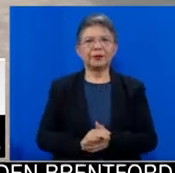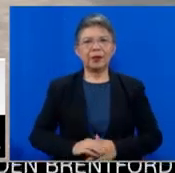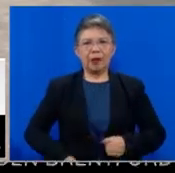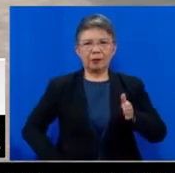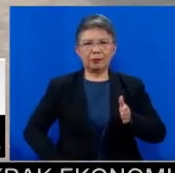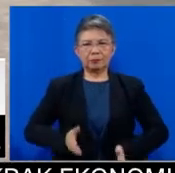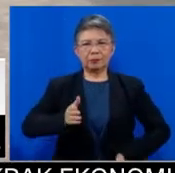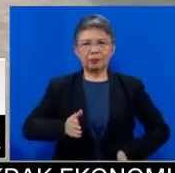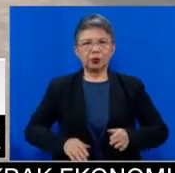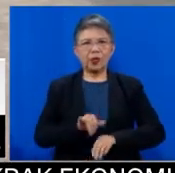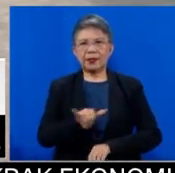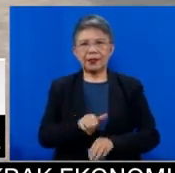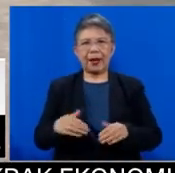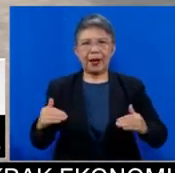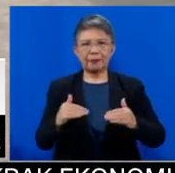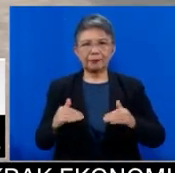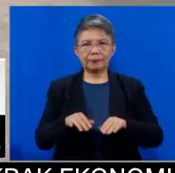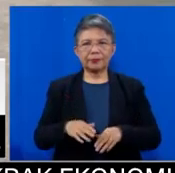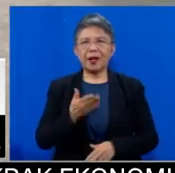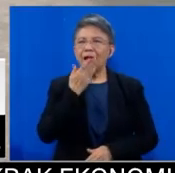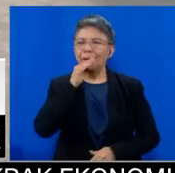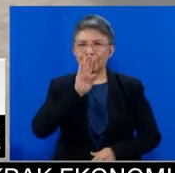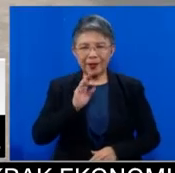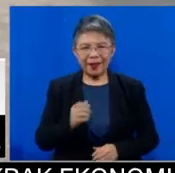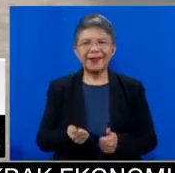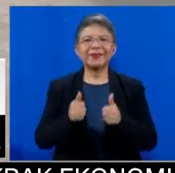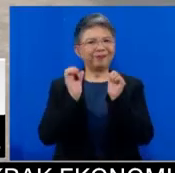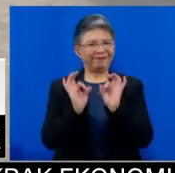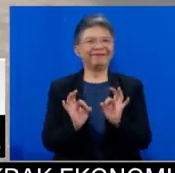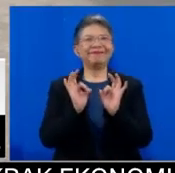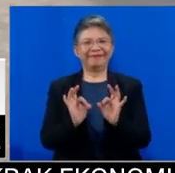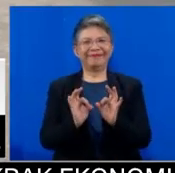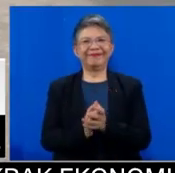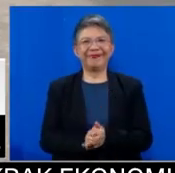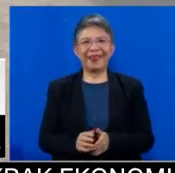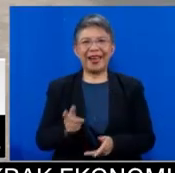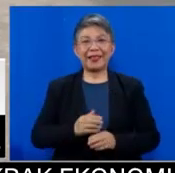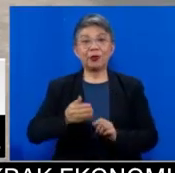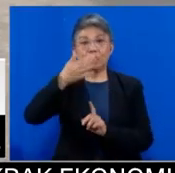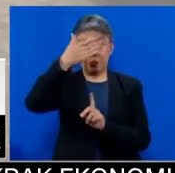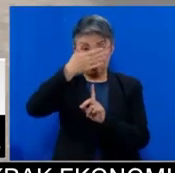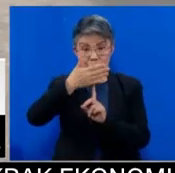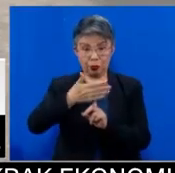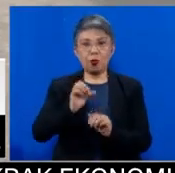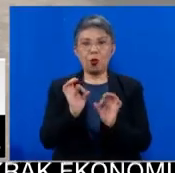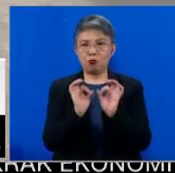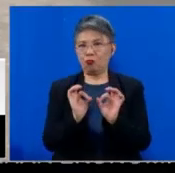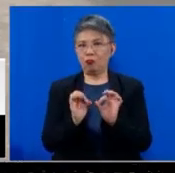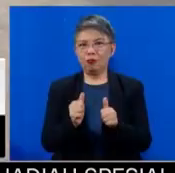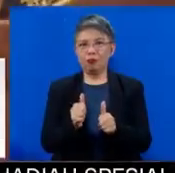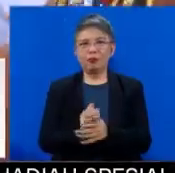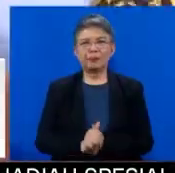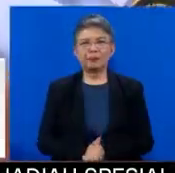gerakannya supaya sama dan alhamdulillah ini di gladi kotor untuk penurunan sudah mulai ada kesamaan.